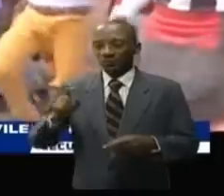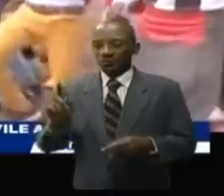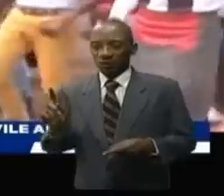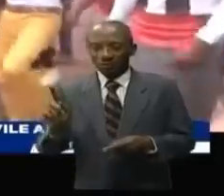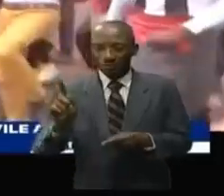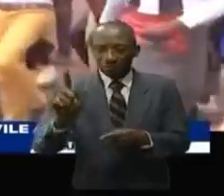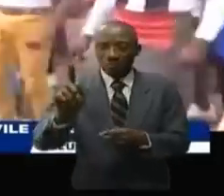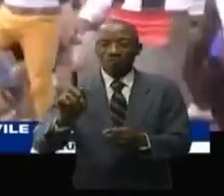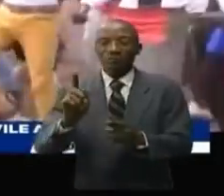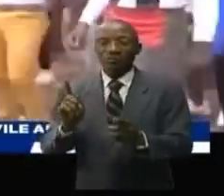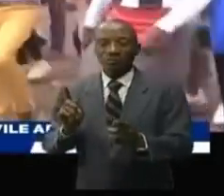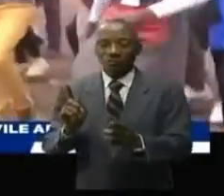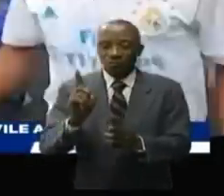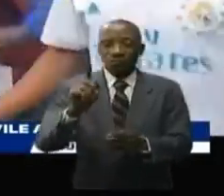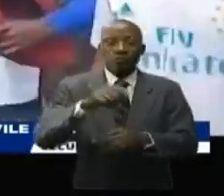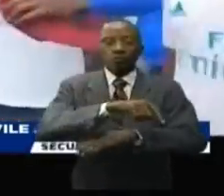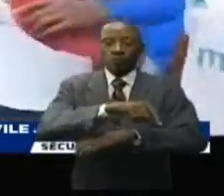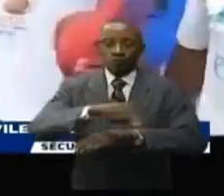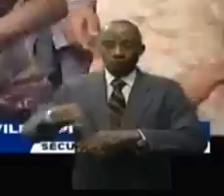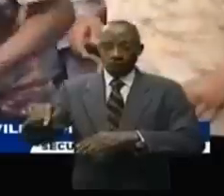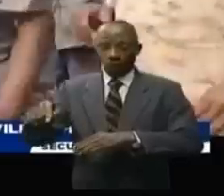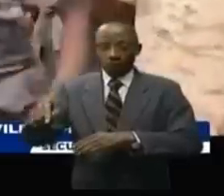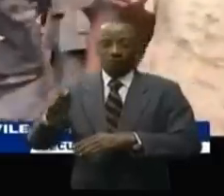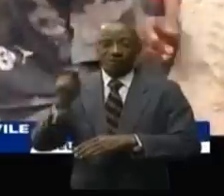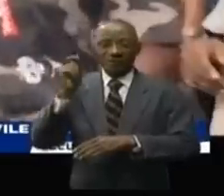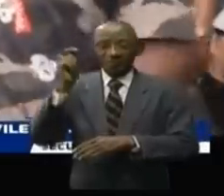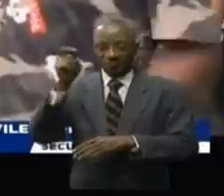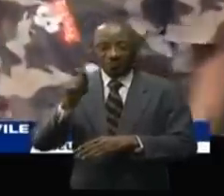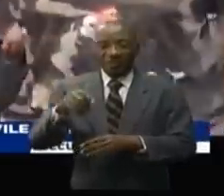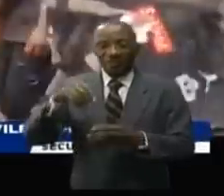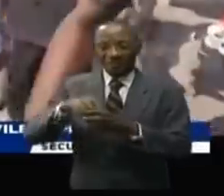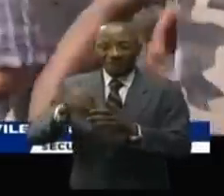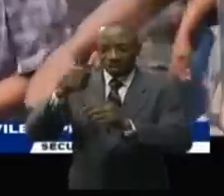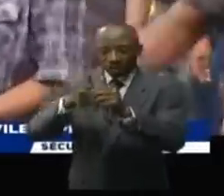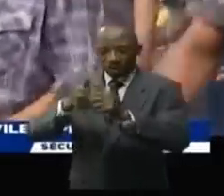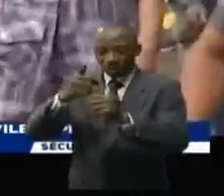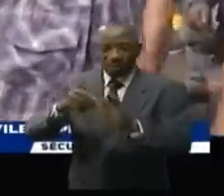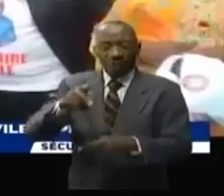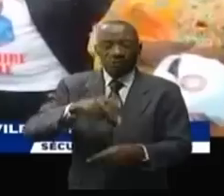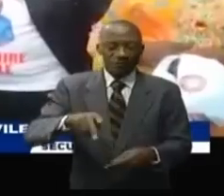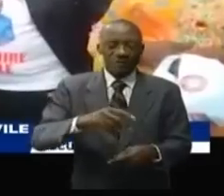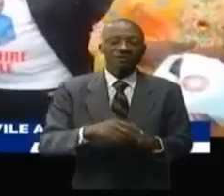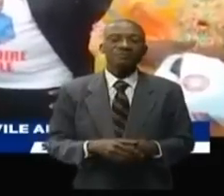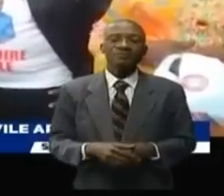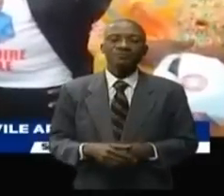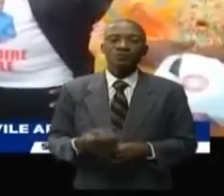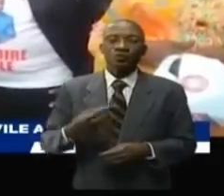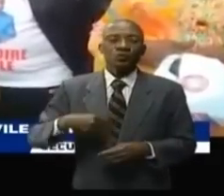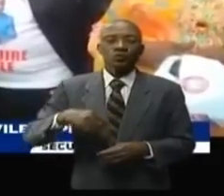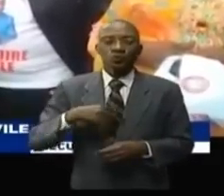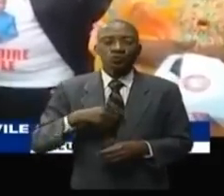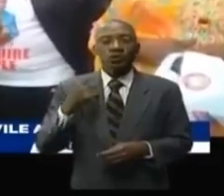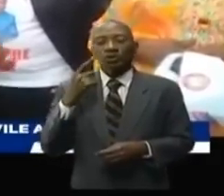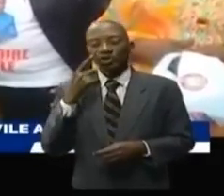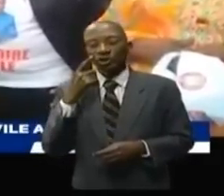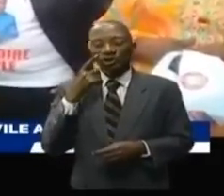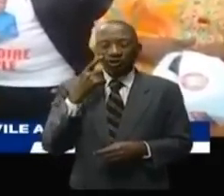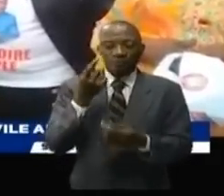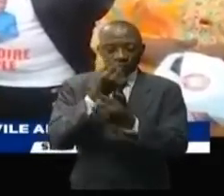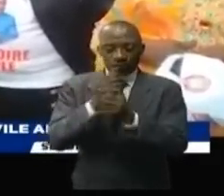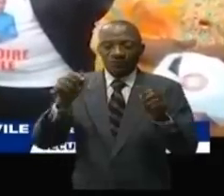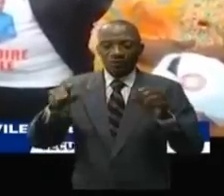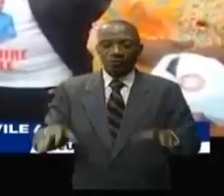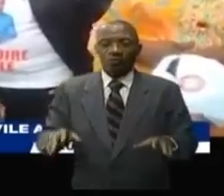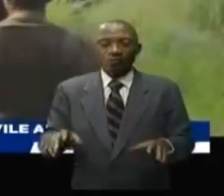que nous n'avons qu'une seule patrie à sauver, la République démocratique du Congo. Que vive la RDC,